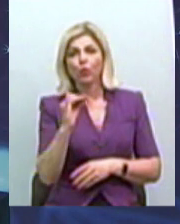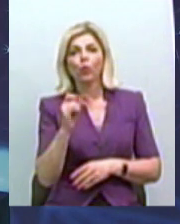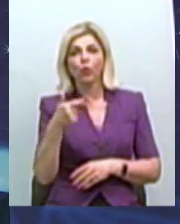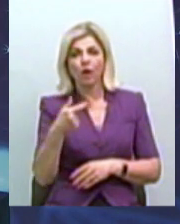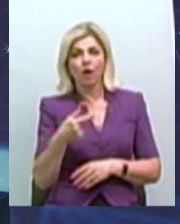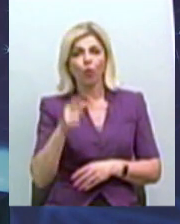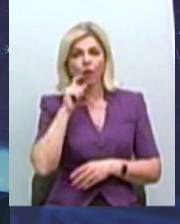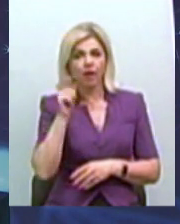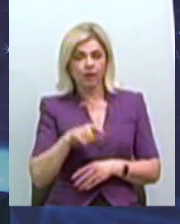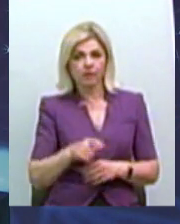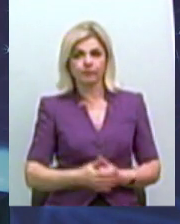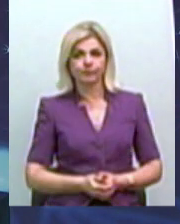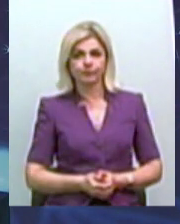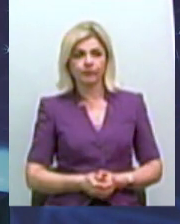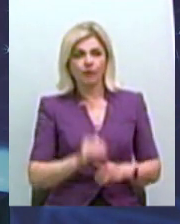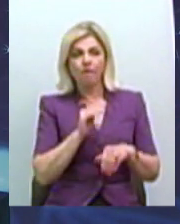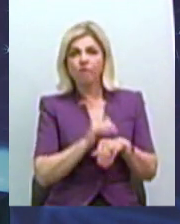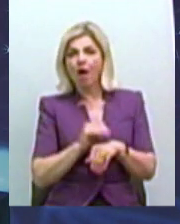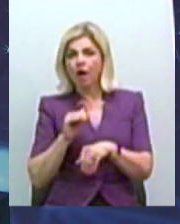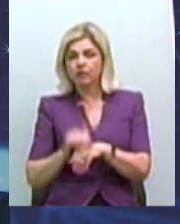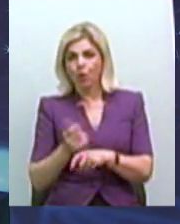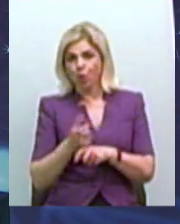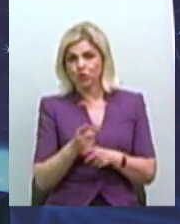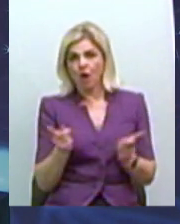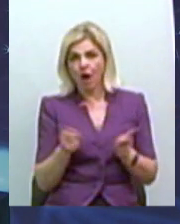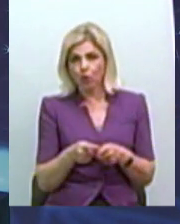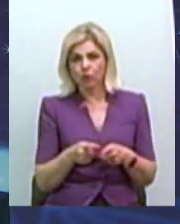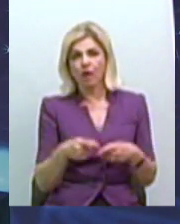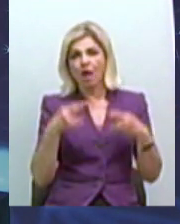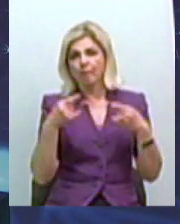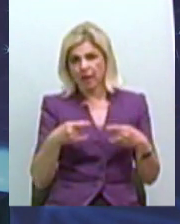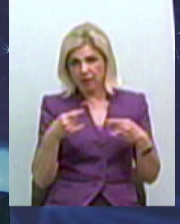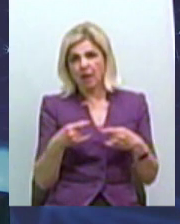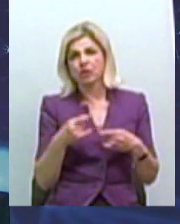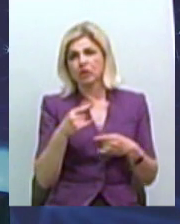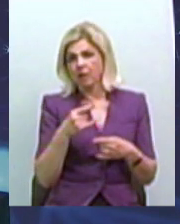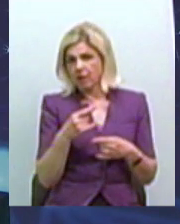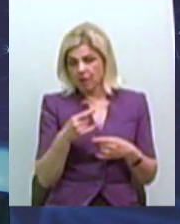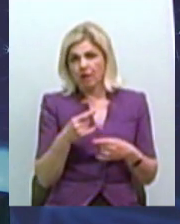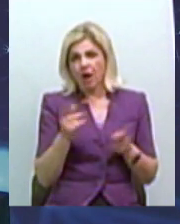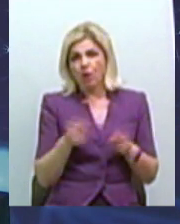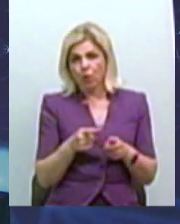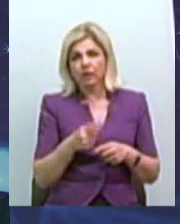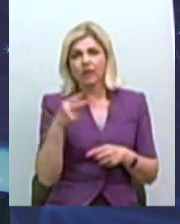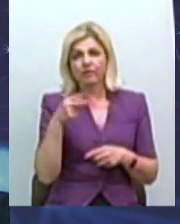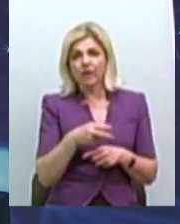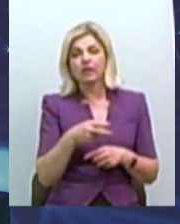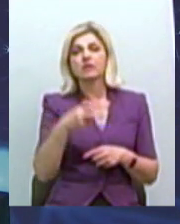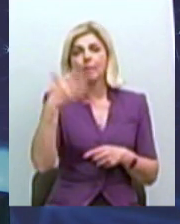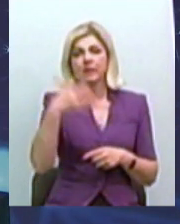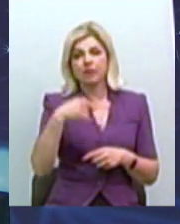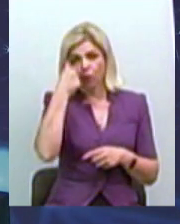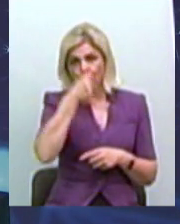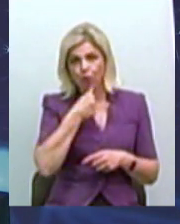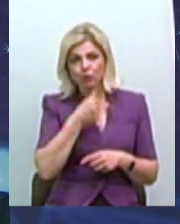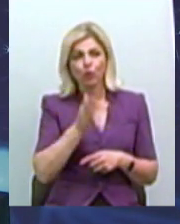И факты очень короткие, передача не бесконечная. К 2050 году мы будем жить в